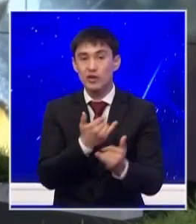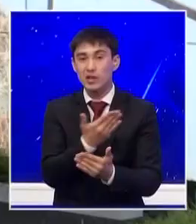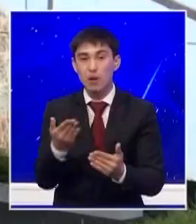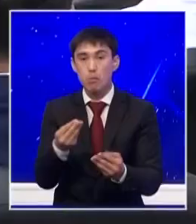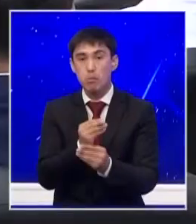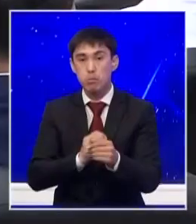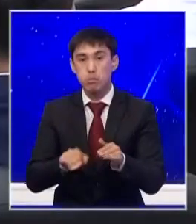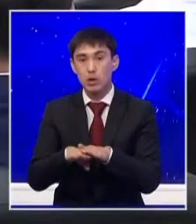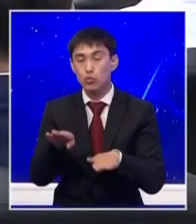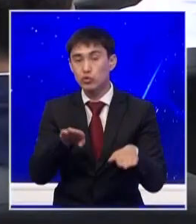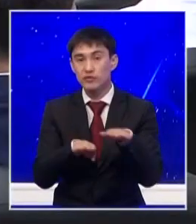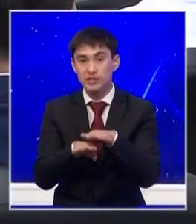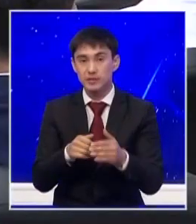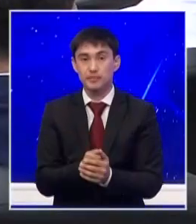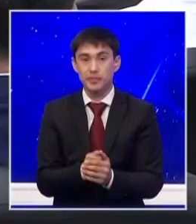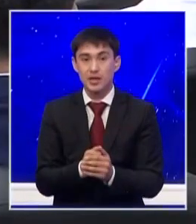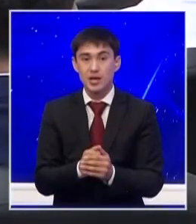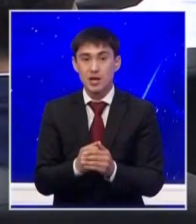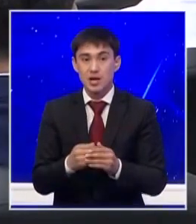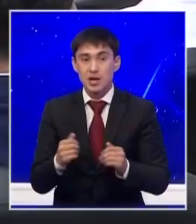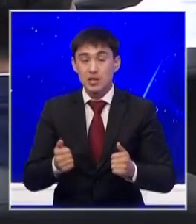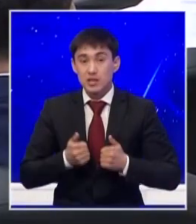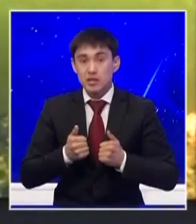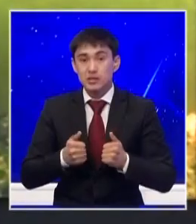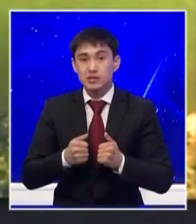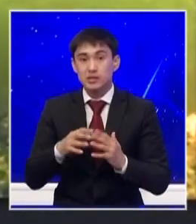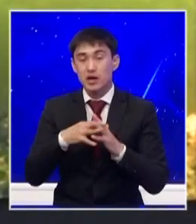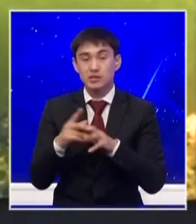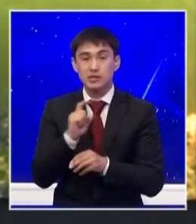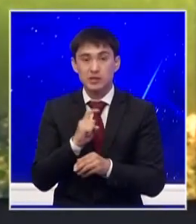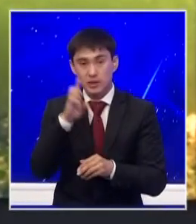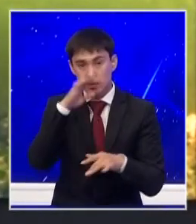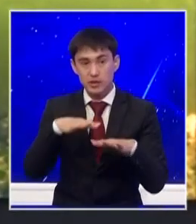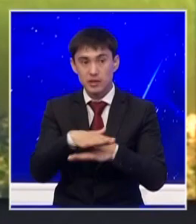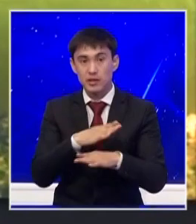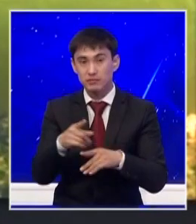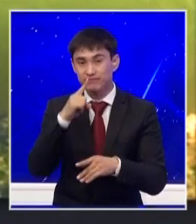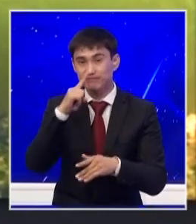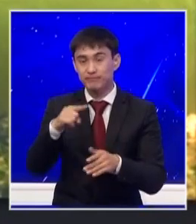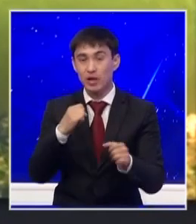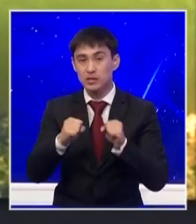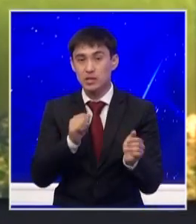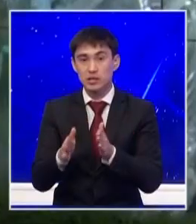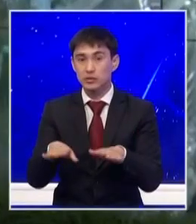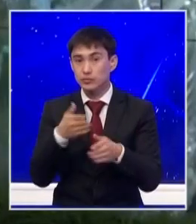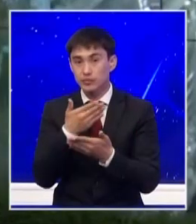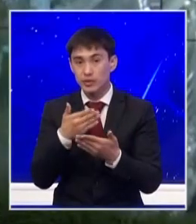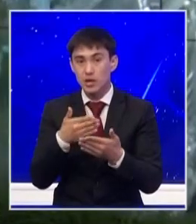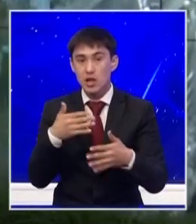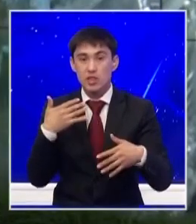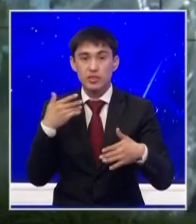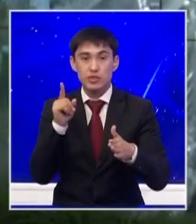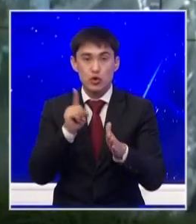продуктивности тенденции ведения сельского хозяйства в стране констатируют специалисты далеки от зеленых стандартов относительно